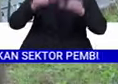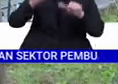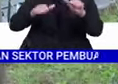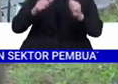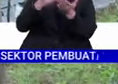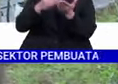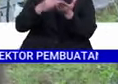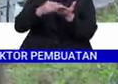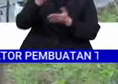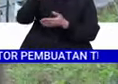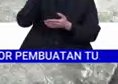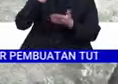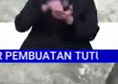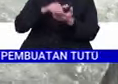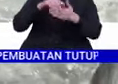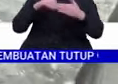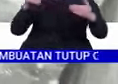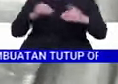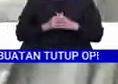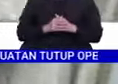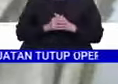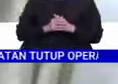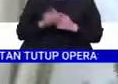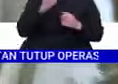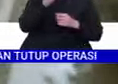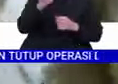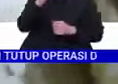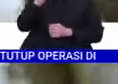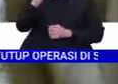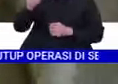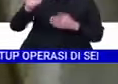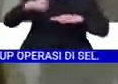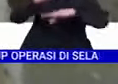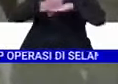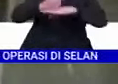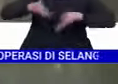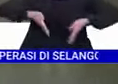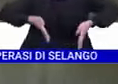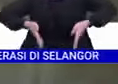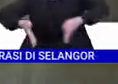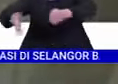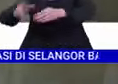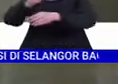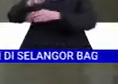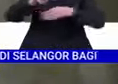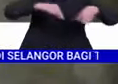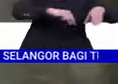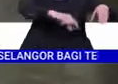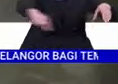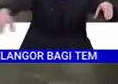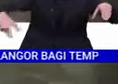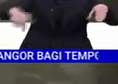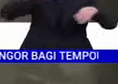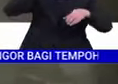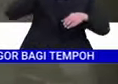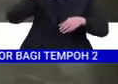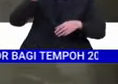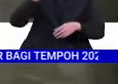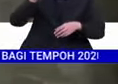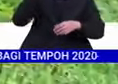lebih kuat 200.000 sebelum ini pihak May telah membina saluran longkang you sepanjang 500meter